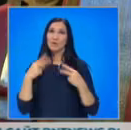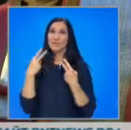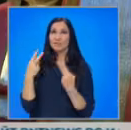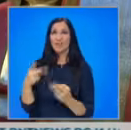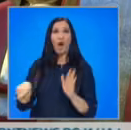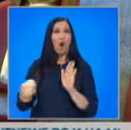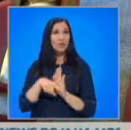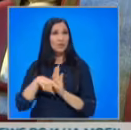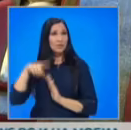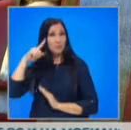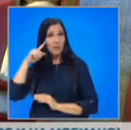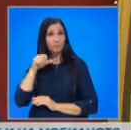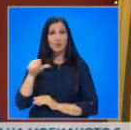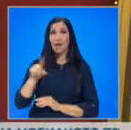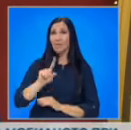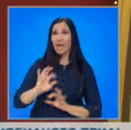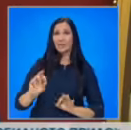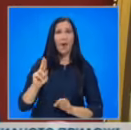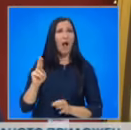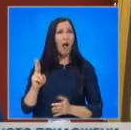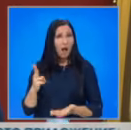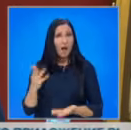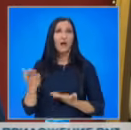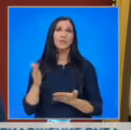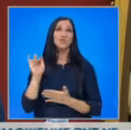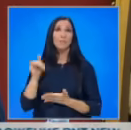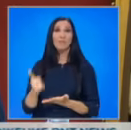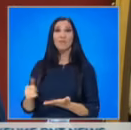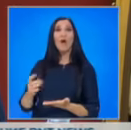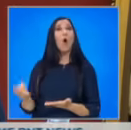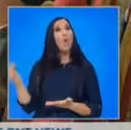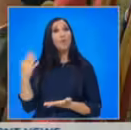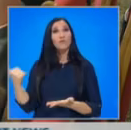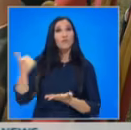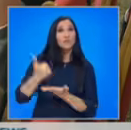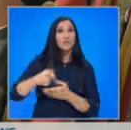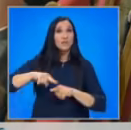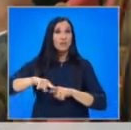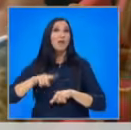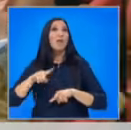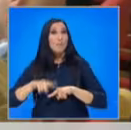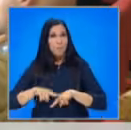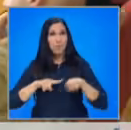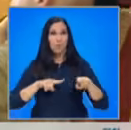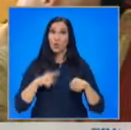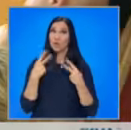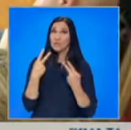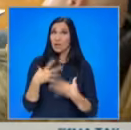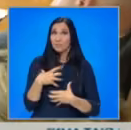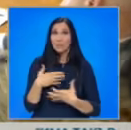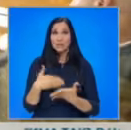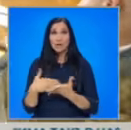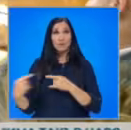и подчертаха, че не е ясно как и къде ще бъдат преназначени съдиите и прокурорите. Изразиха и притеснения, че заради спорове